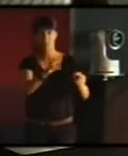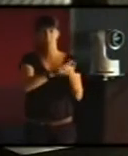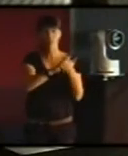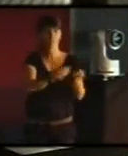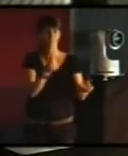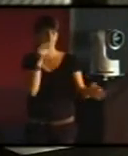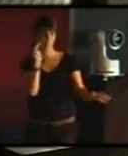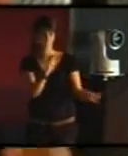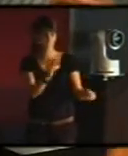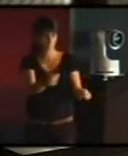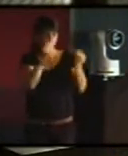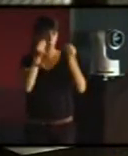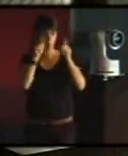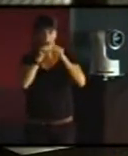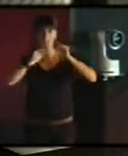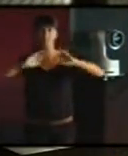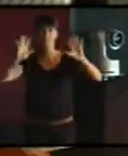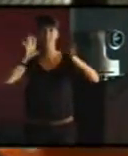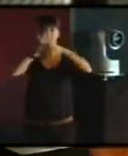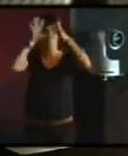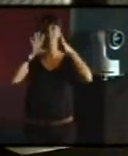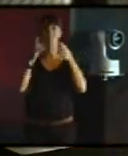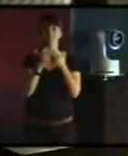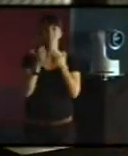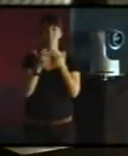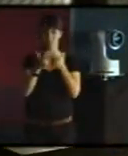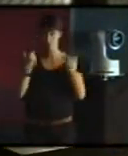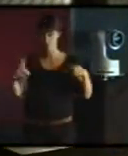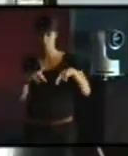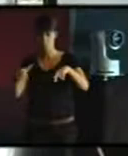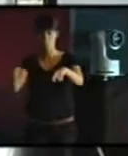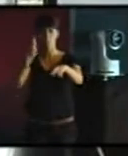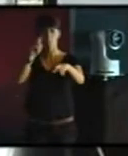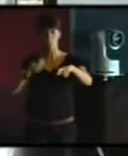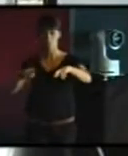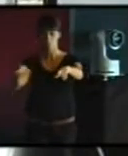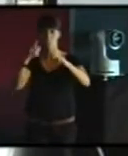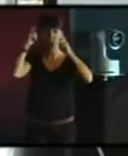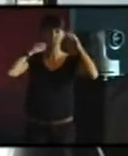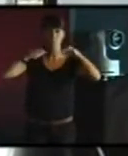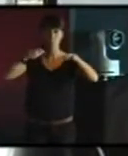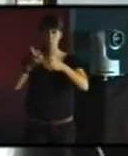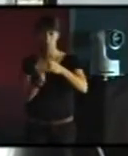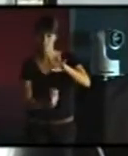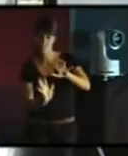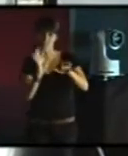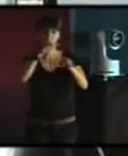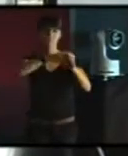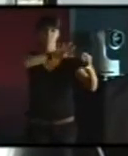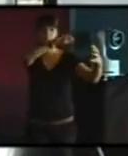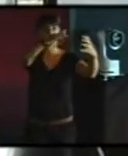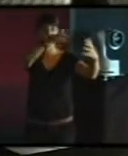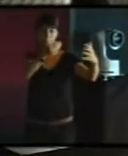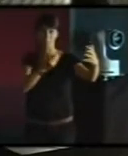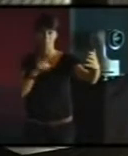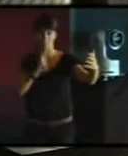fleuve, ou alors d'un énorme canard qui va flotter sur le fleuve, ou alors d'une forme inouïe à